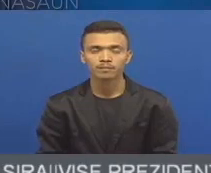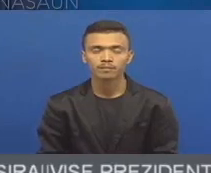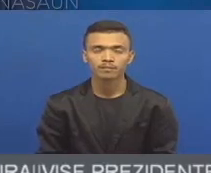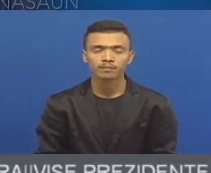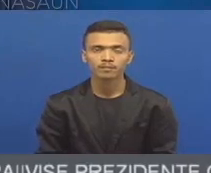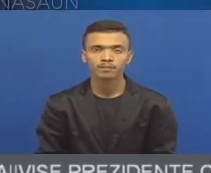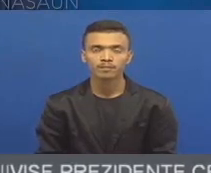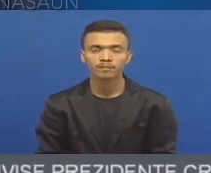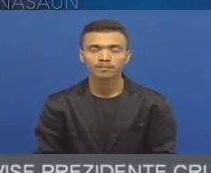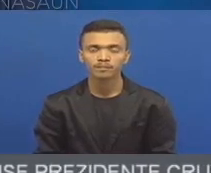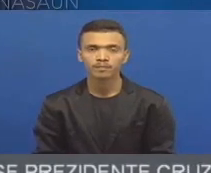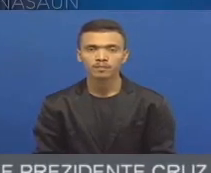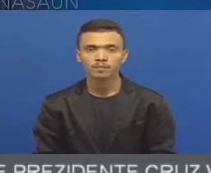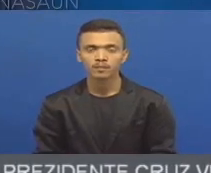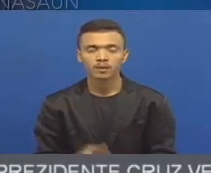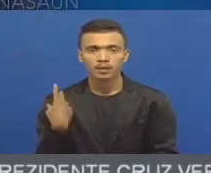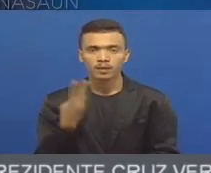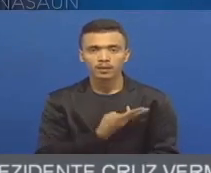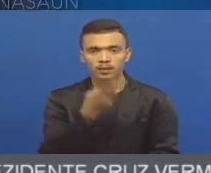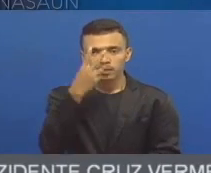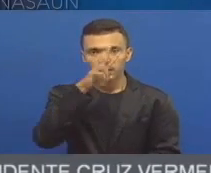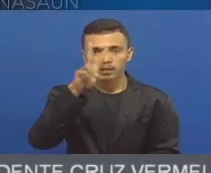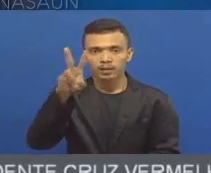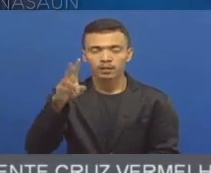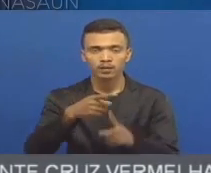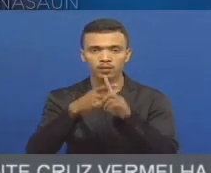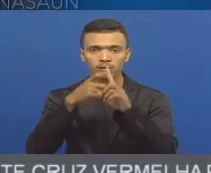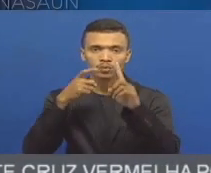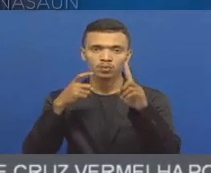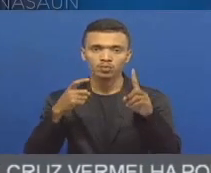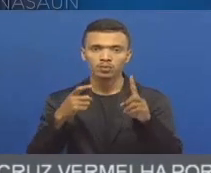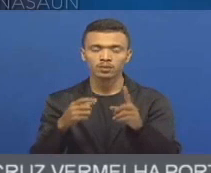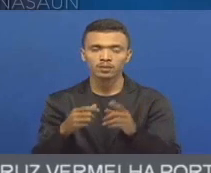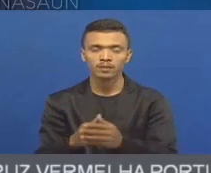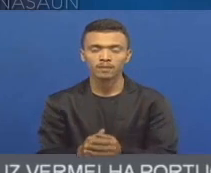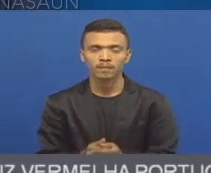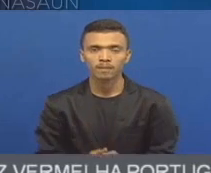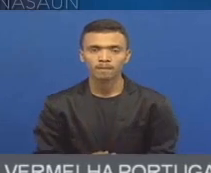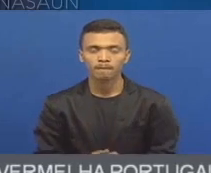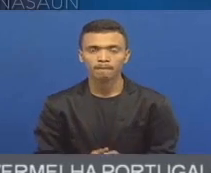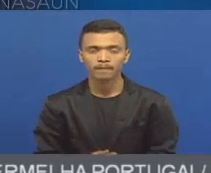durante ne ta nota kata husi ta husi